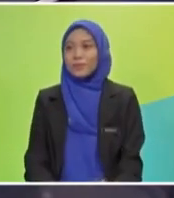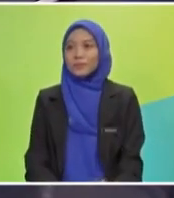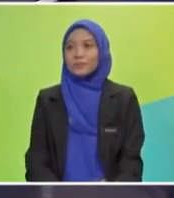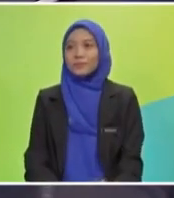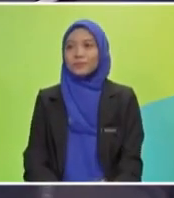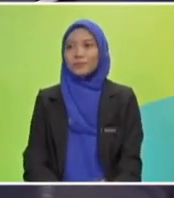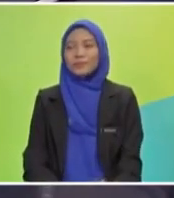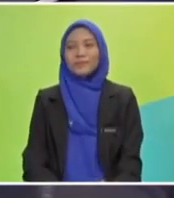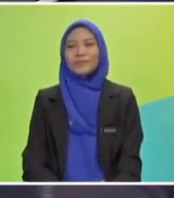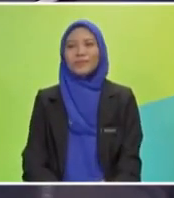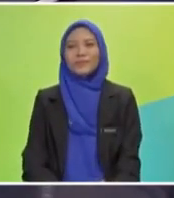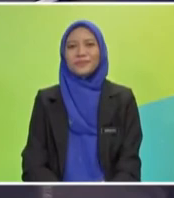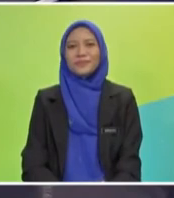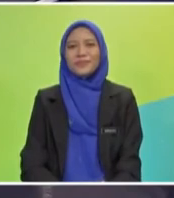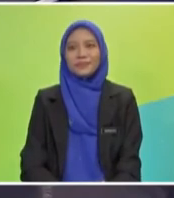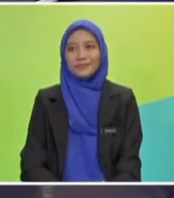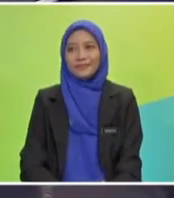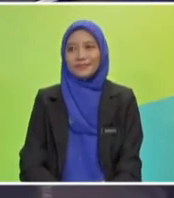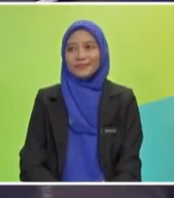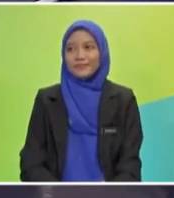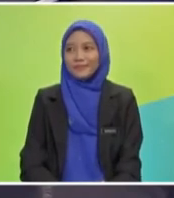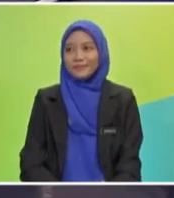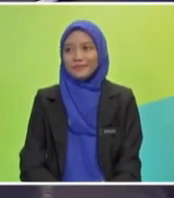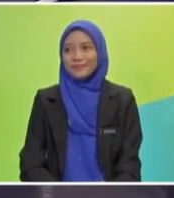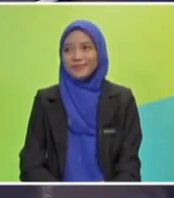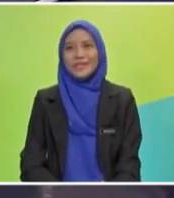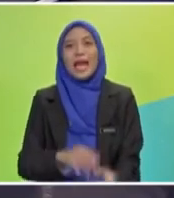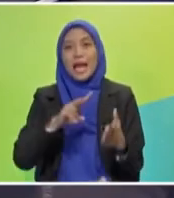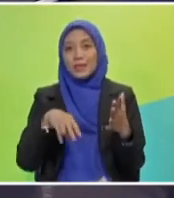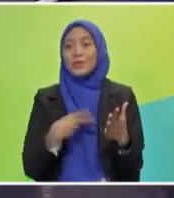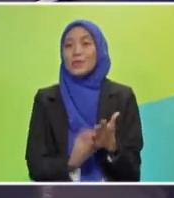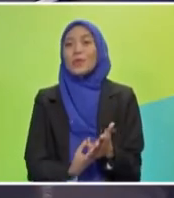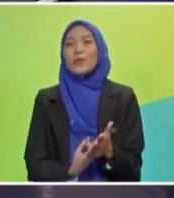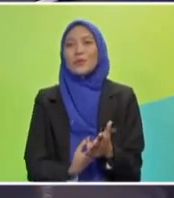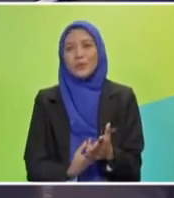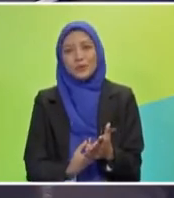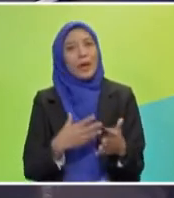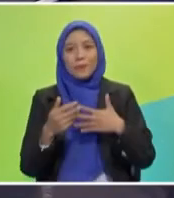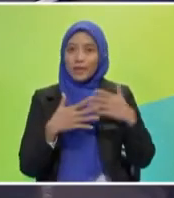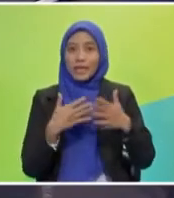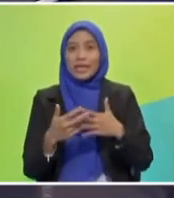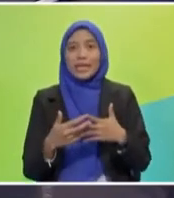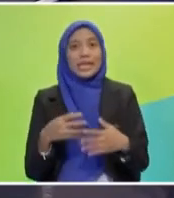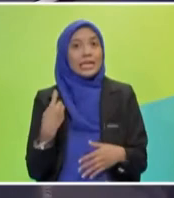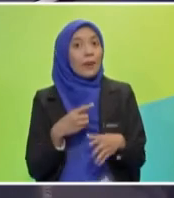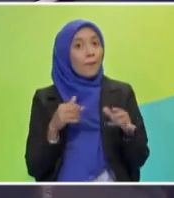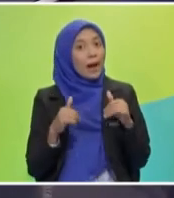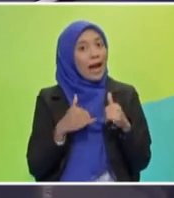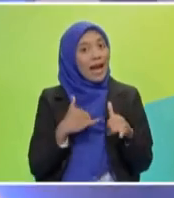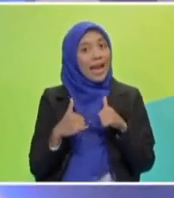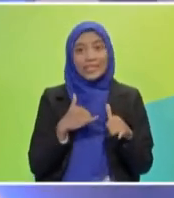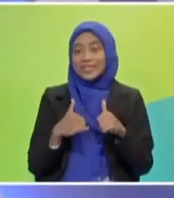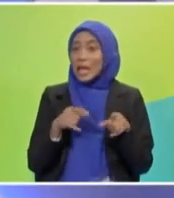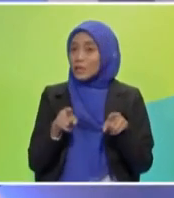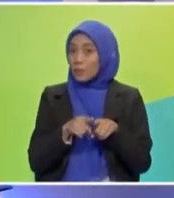Oh, cikgu jatuh sempua saya. Tak apa. Mungkin dia nak main sekali dengan kita. Mungkin. Okey. Baik, kita nak main